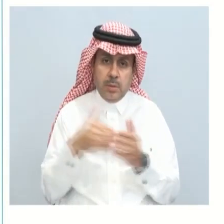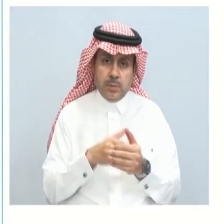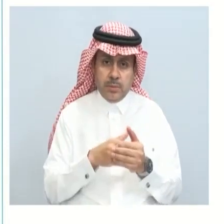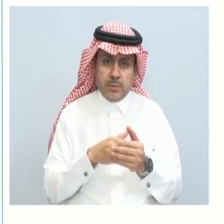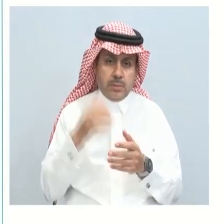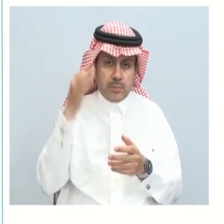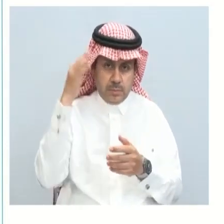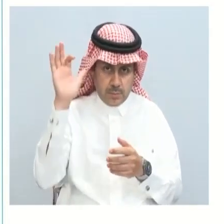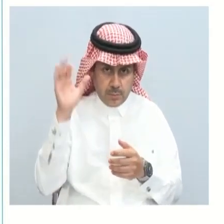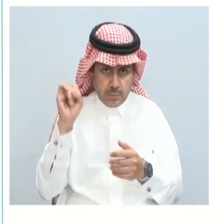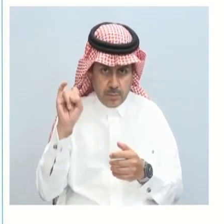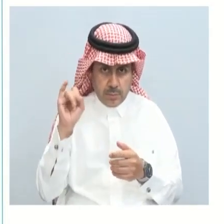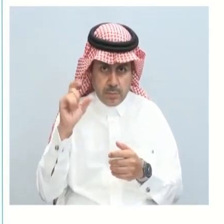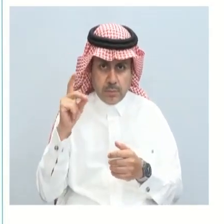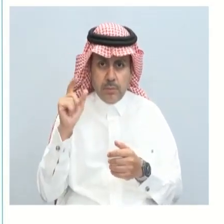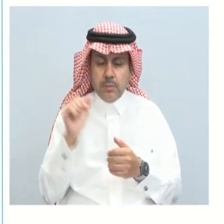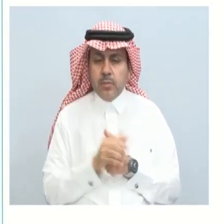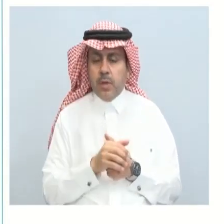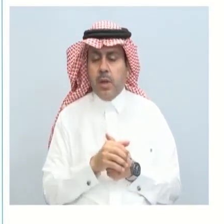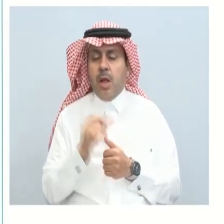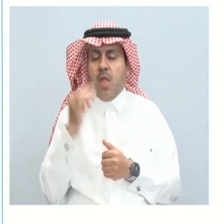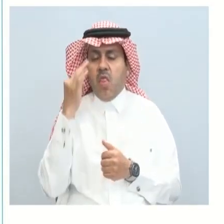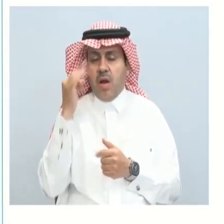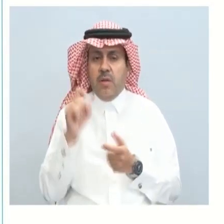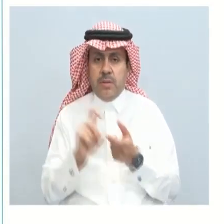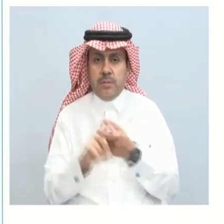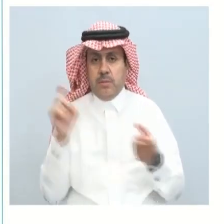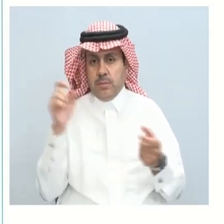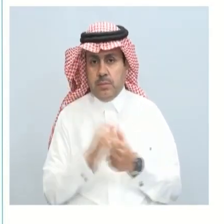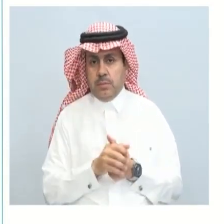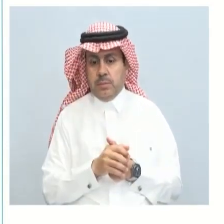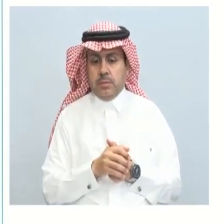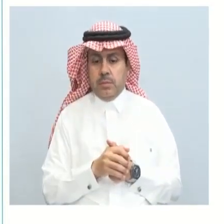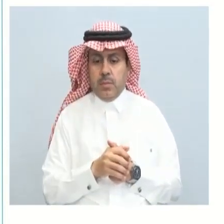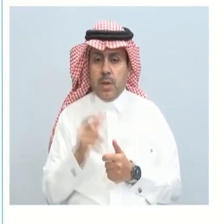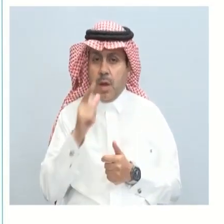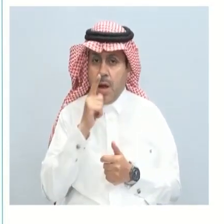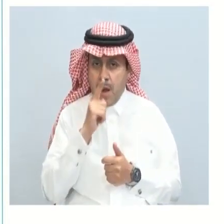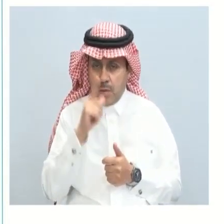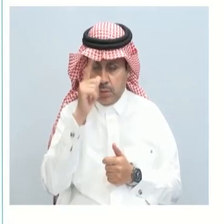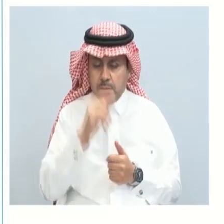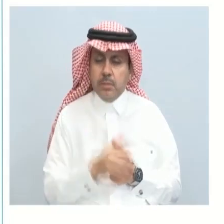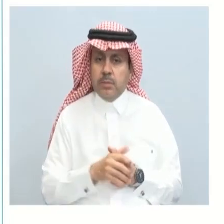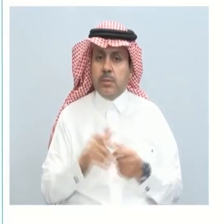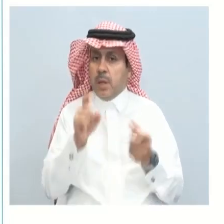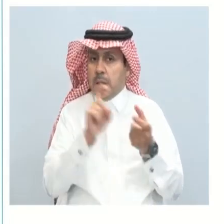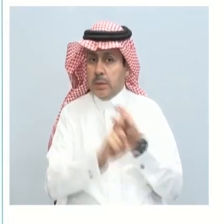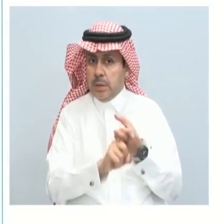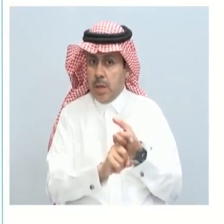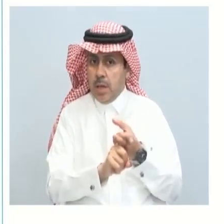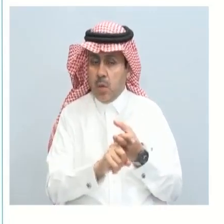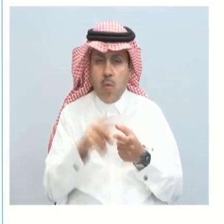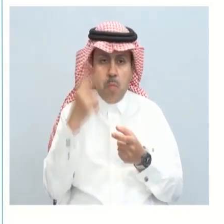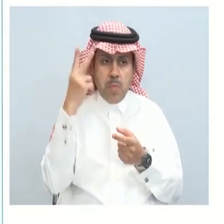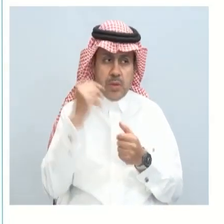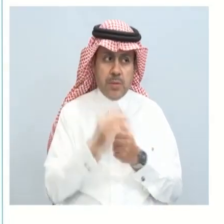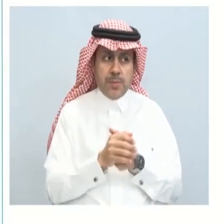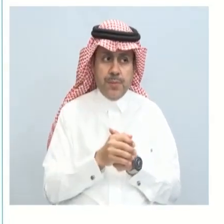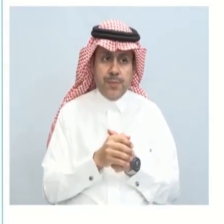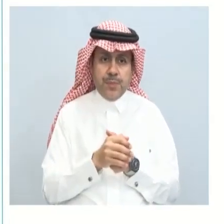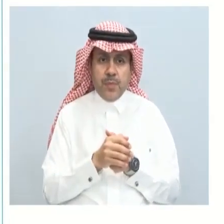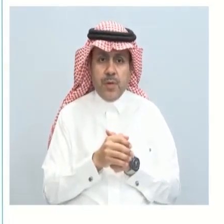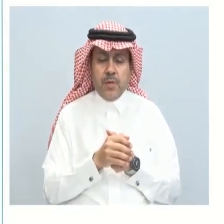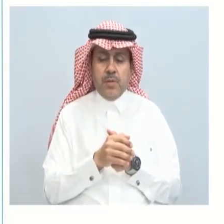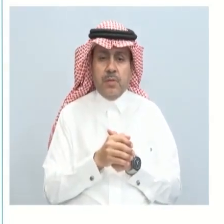جاز لمطلقها ثلاثا ان يتزوجها لقول الله تعالى الطلاق مرتان فامساك